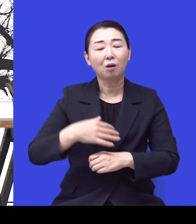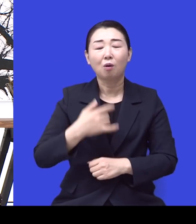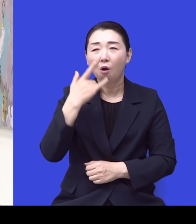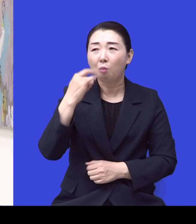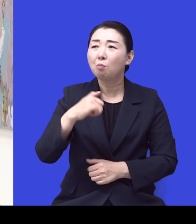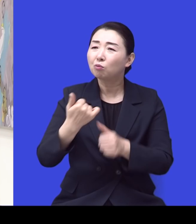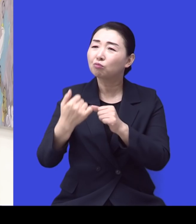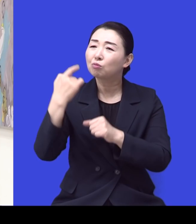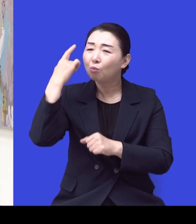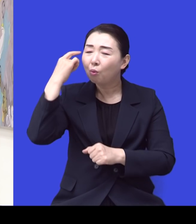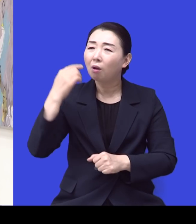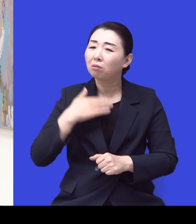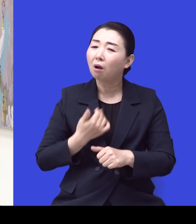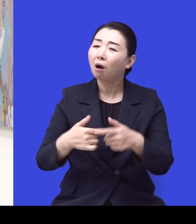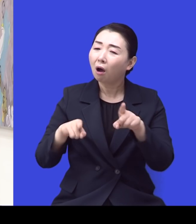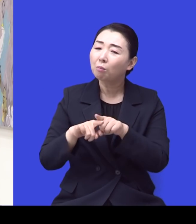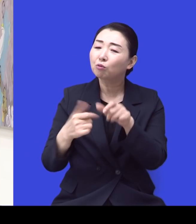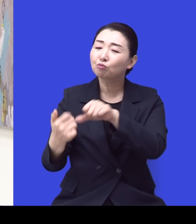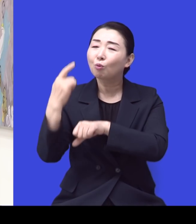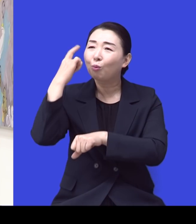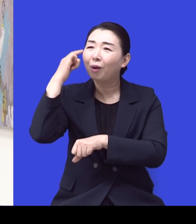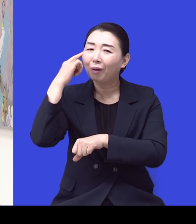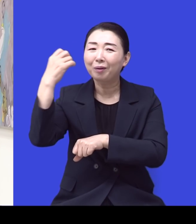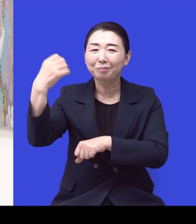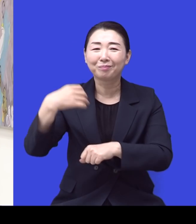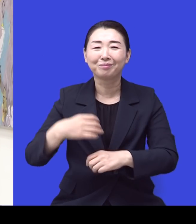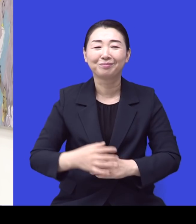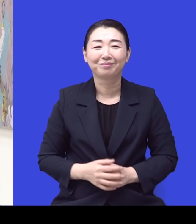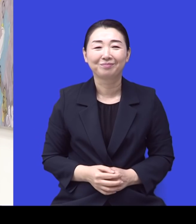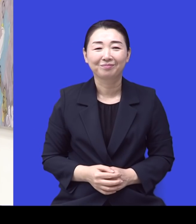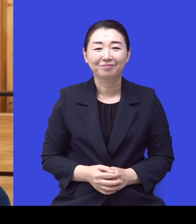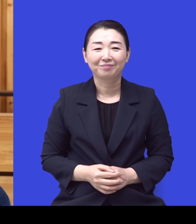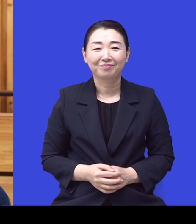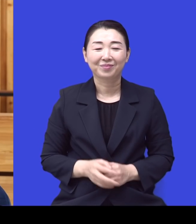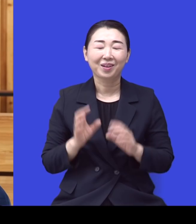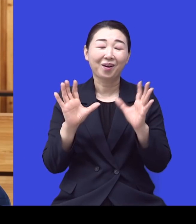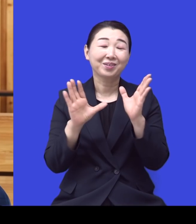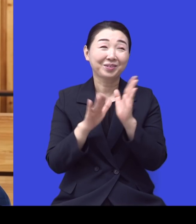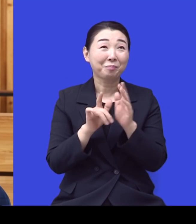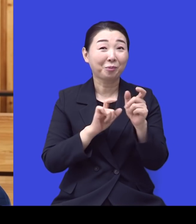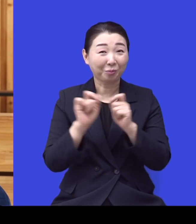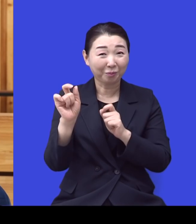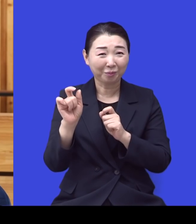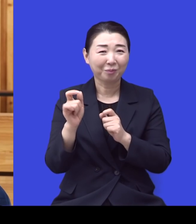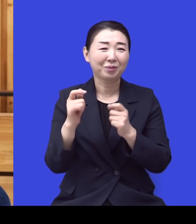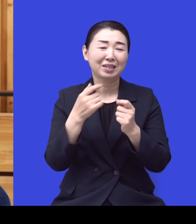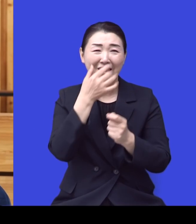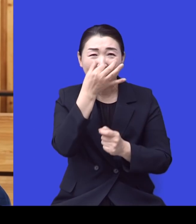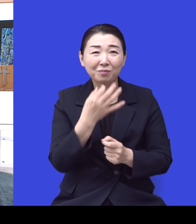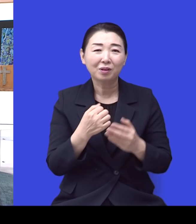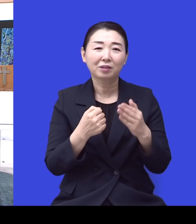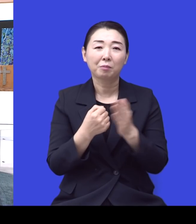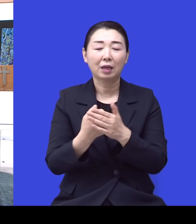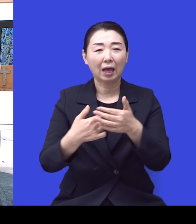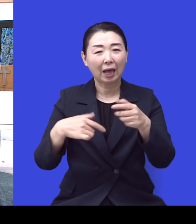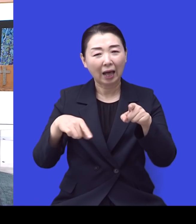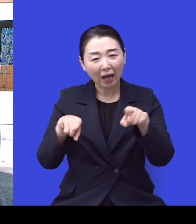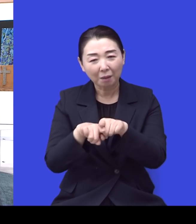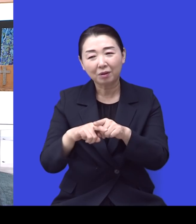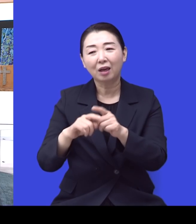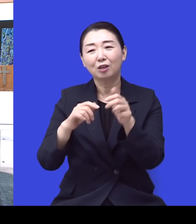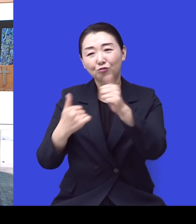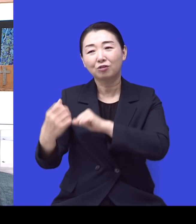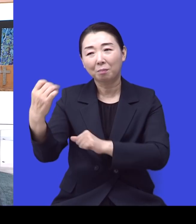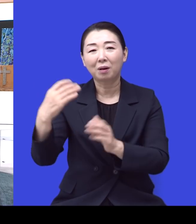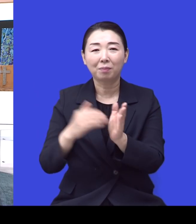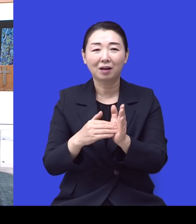죽지 왜 나도 아. 죽냐고. 근데 예. 어린 시절은 옛날엔 그랬잖아요. 힘드니까 우리 같이 죽자. 맞아요. 그럼 저는 제가 막 어린 시절에 나